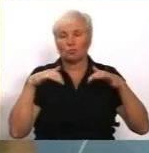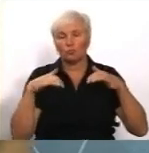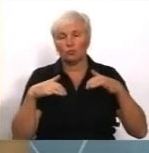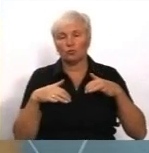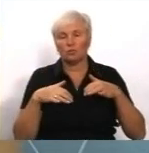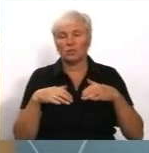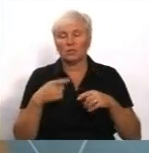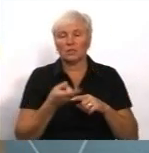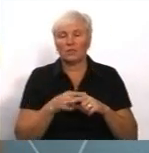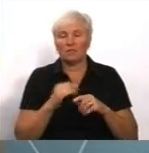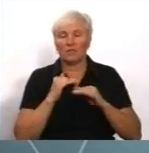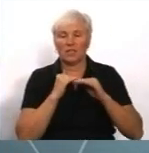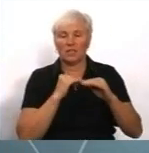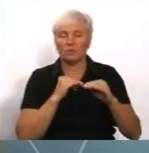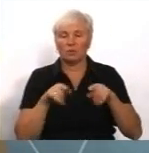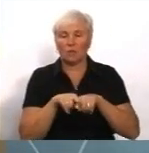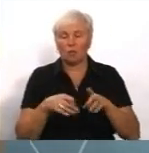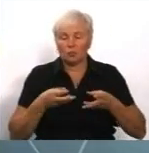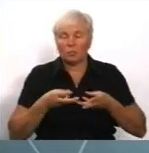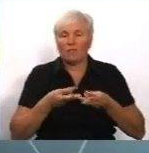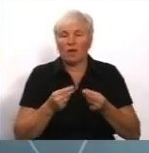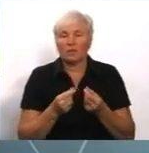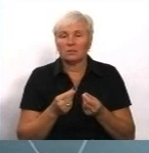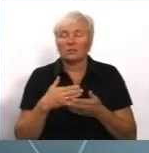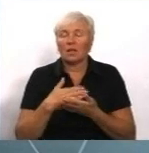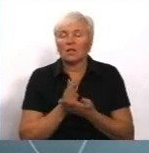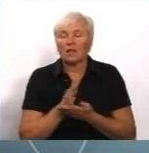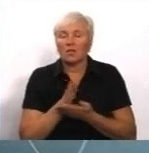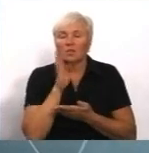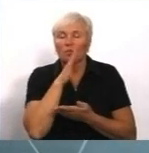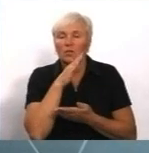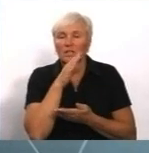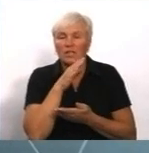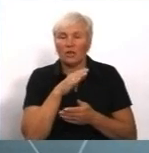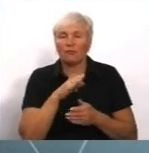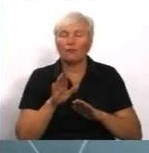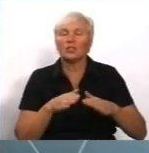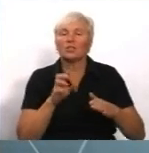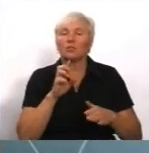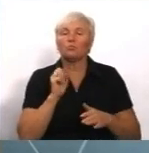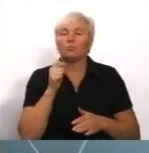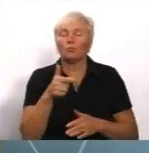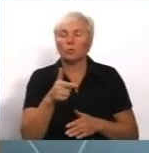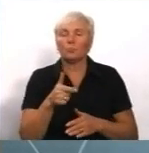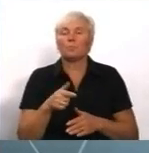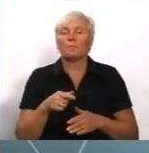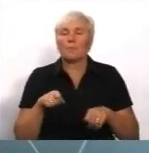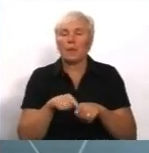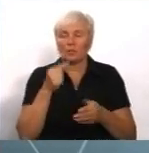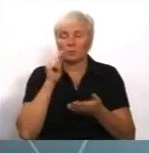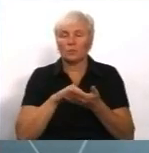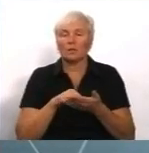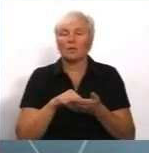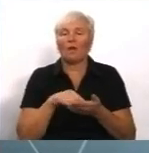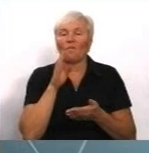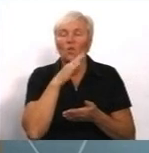своєрідним чином також впливає на якість, власне, питної води у річці Південний Бух і того, що потрапляє до нас, до містян водогону.